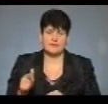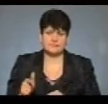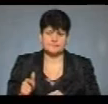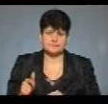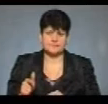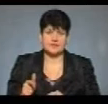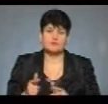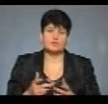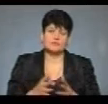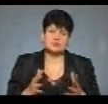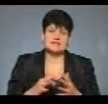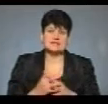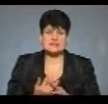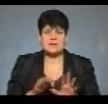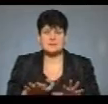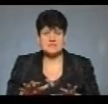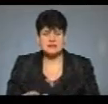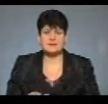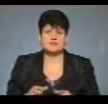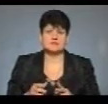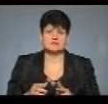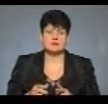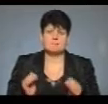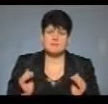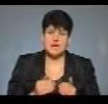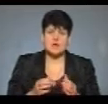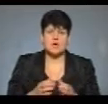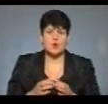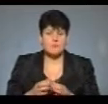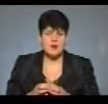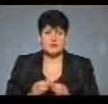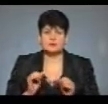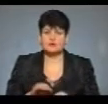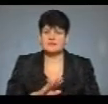це сільська місцевість, так, це малі